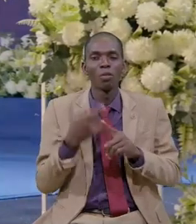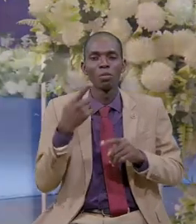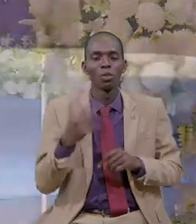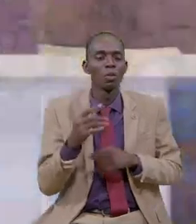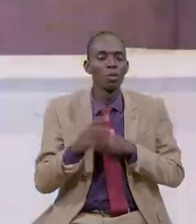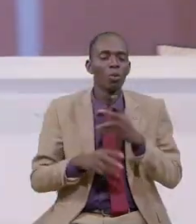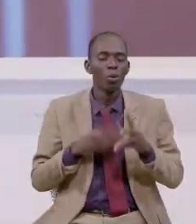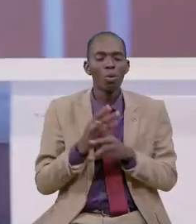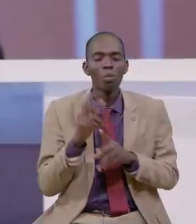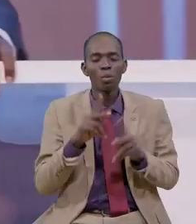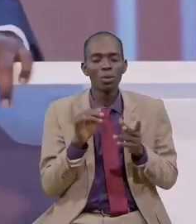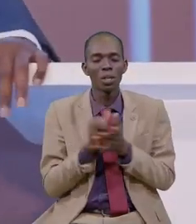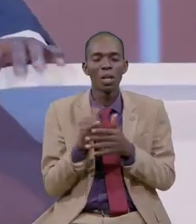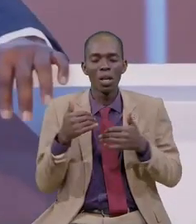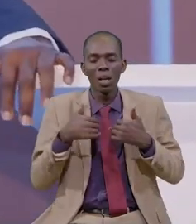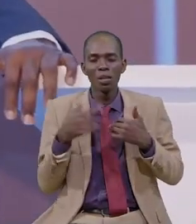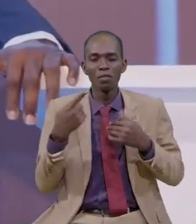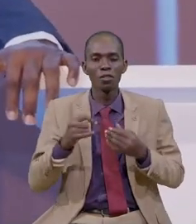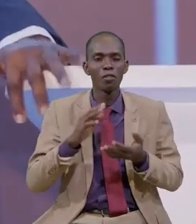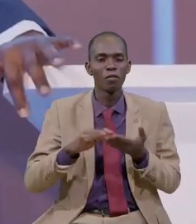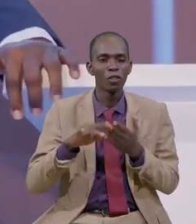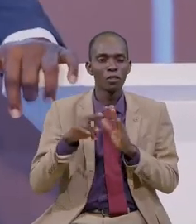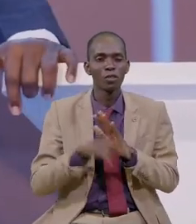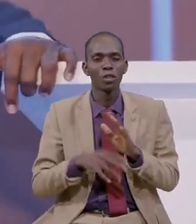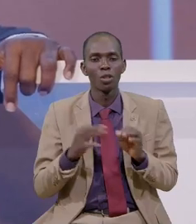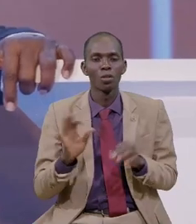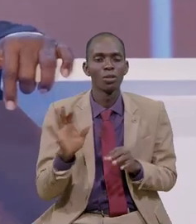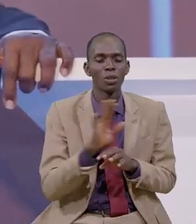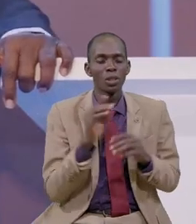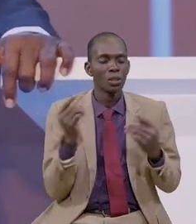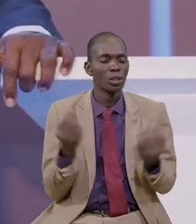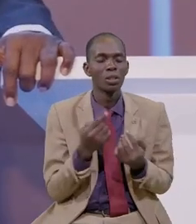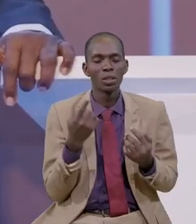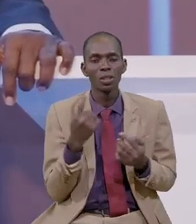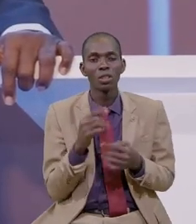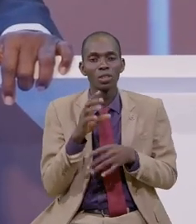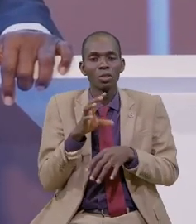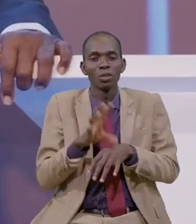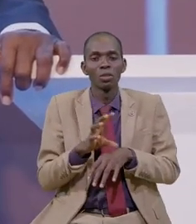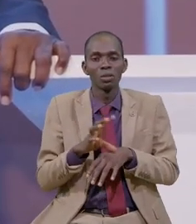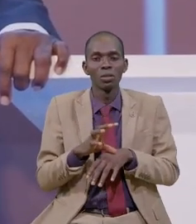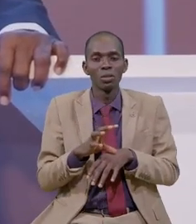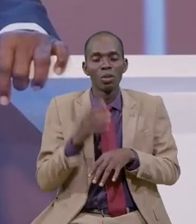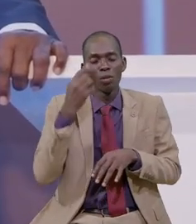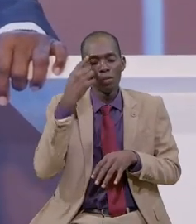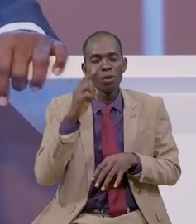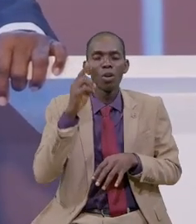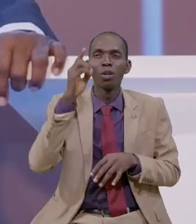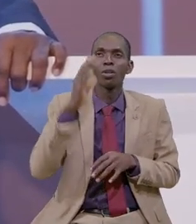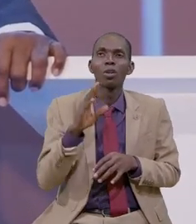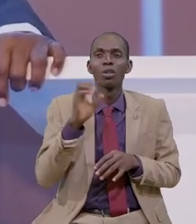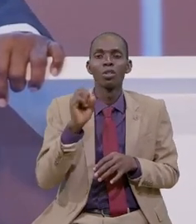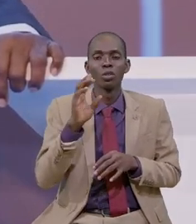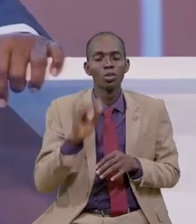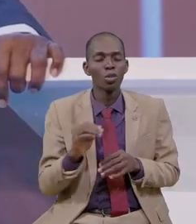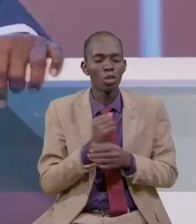ont déjà reçu le pardon, la libération de leurs péchés. L'Église pour le monde. Dieu a tant aimé